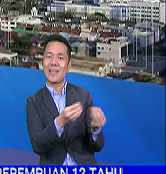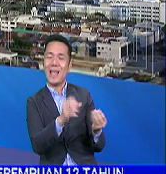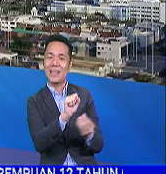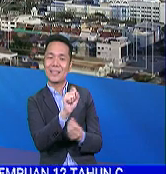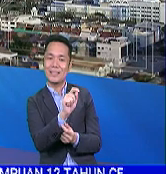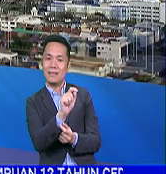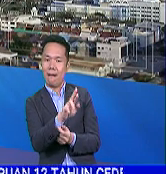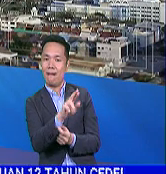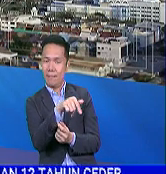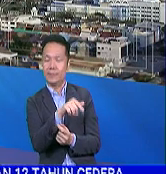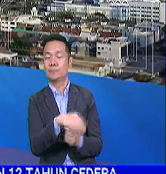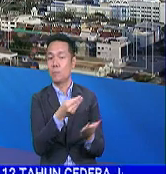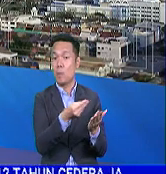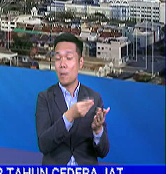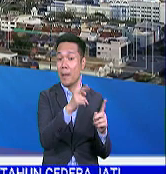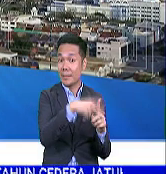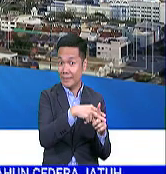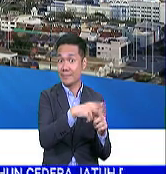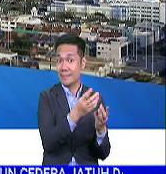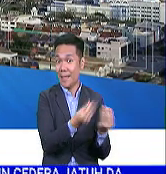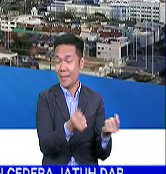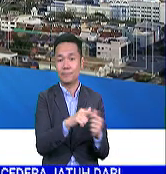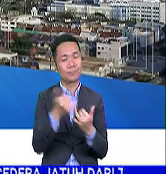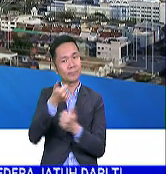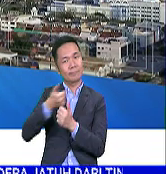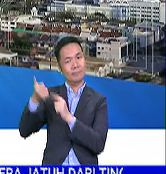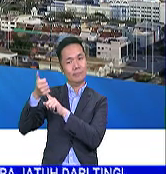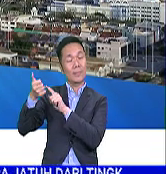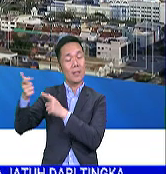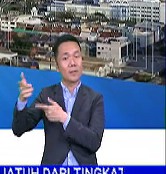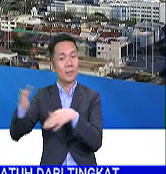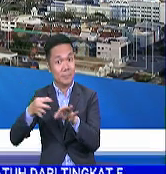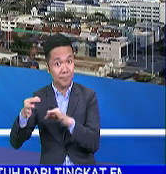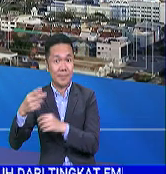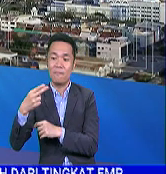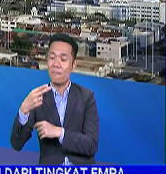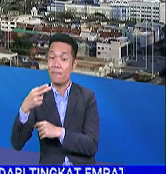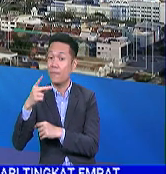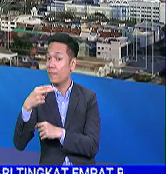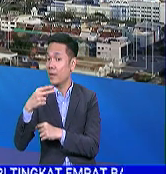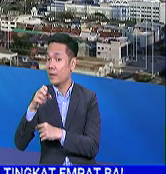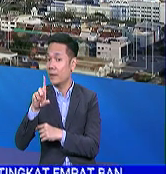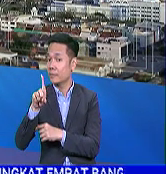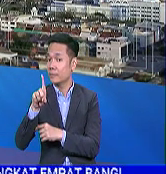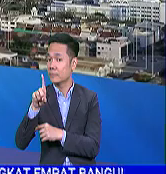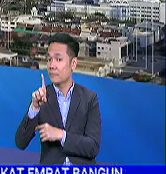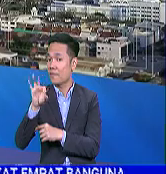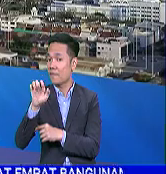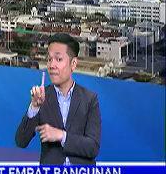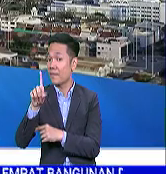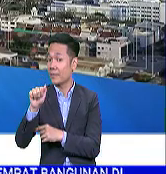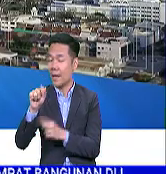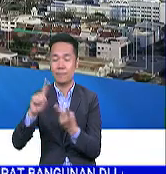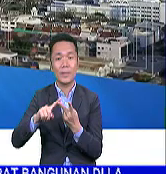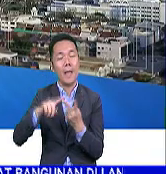STR. Keputusan dibuat kerajaan negeri itu dimaklumkan Pengerusi Jawatan Kuasa Hal Ehwal Felda, Koperasi Usahawan dan Hal Ehwal